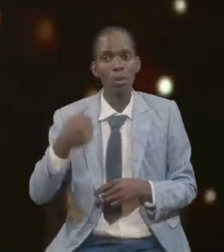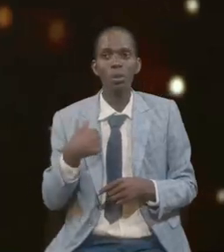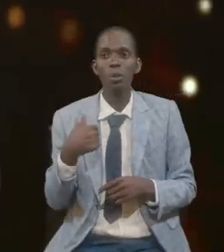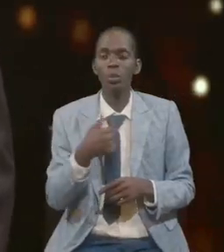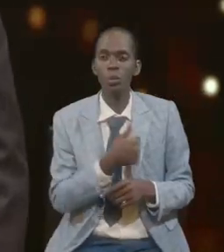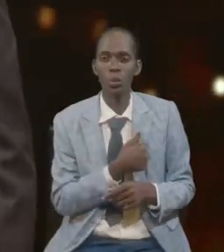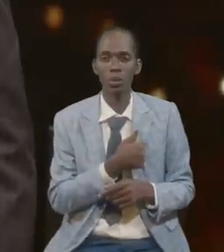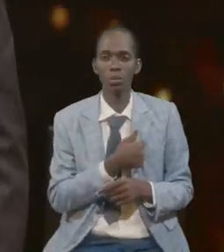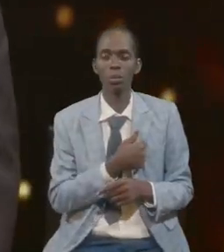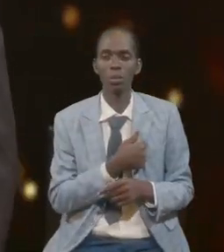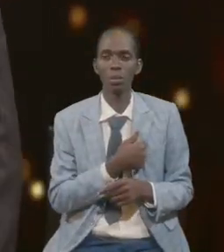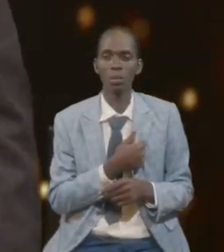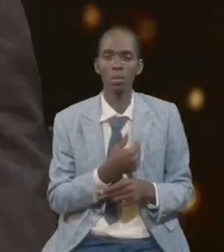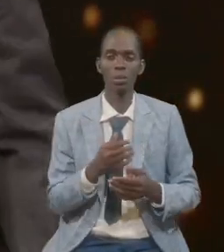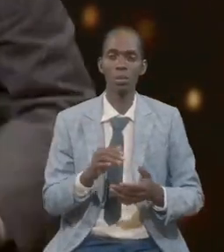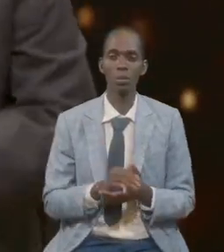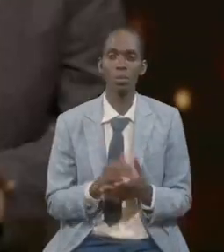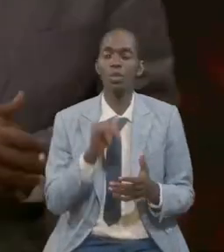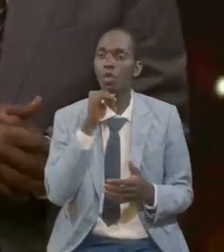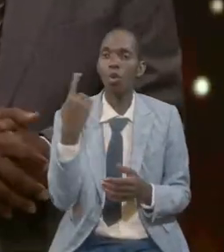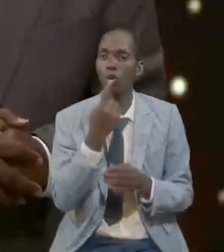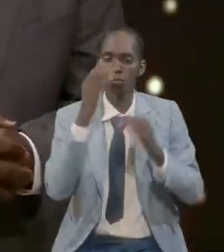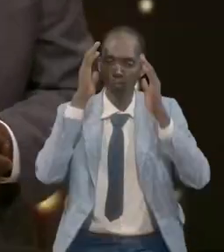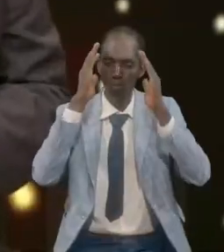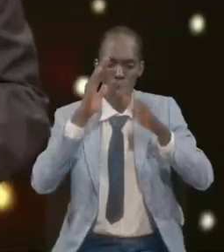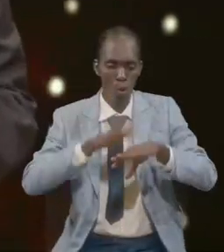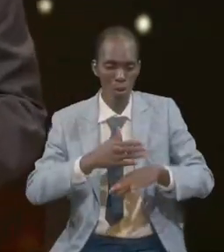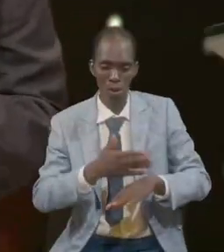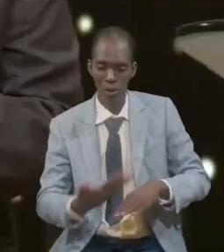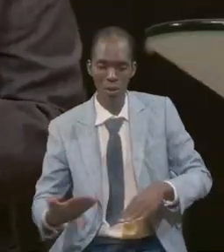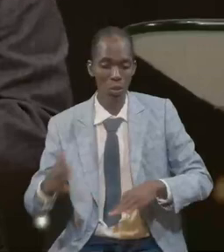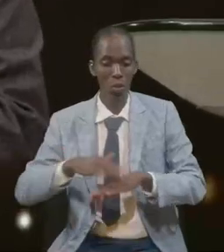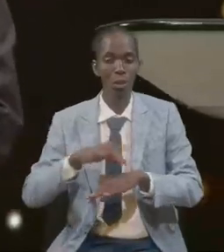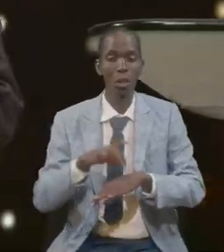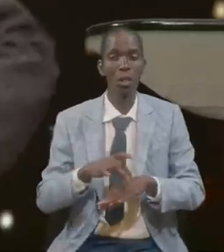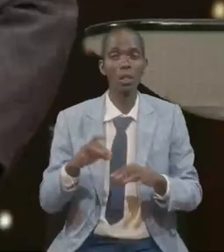nous concentrons pas sur les choses de ce monde. Nous allons à